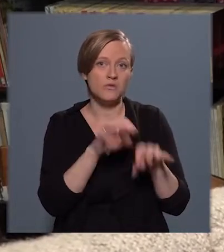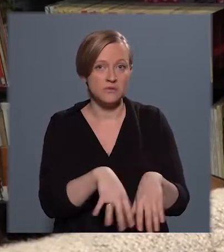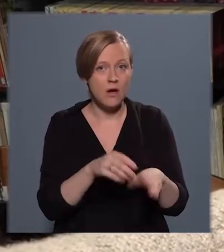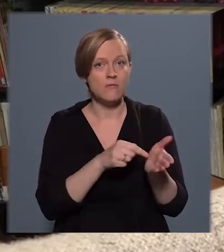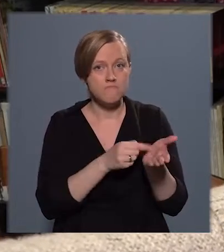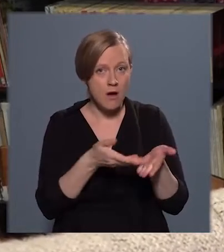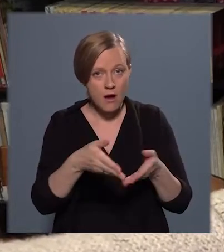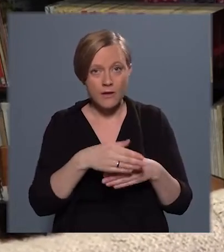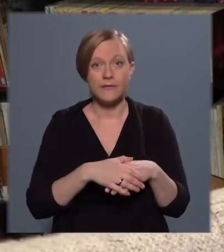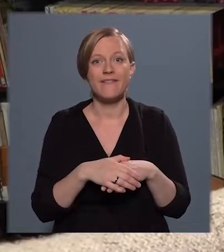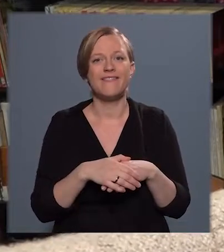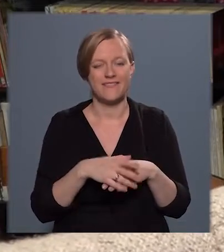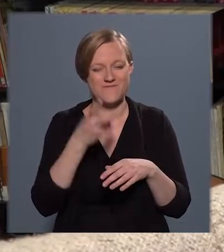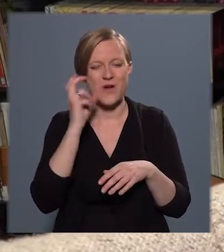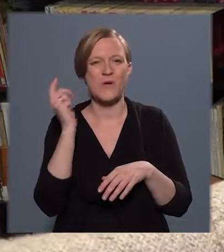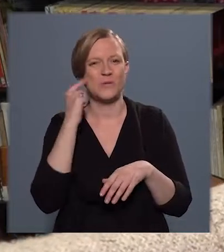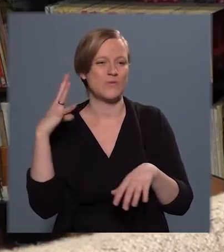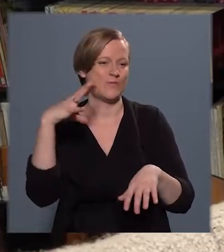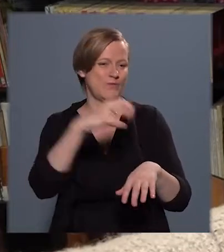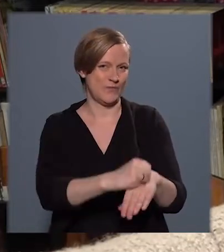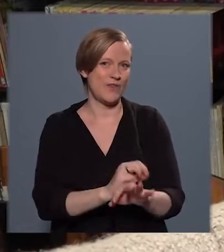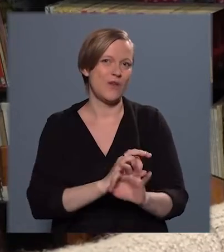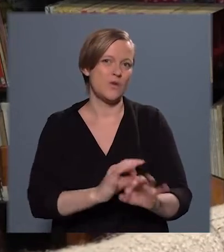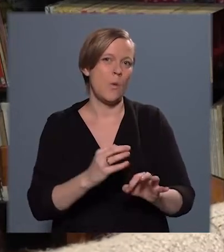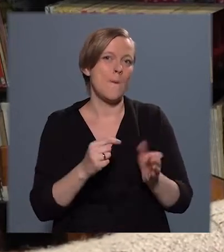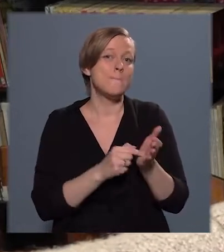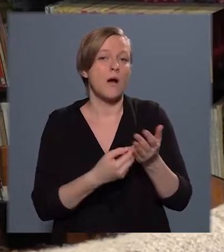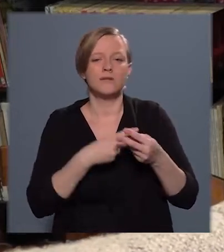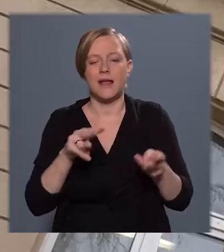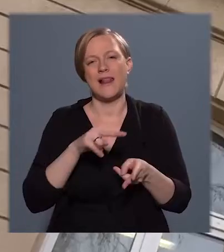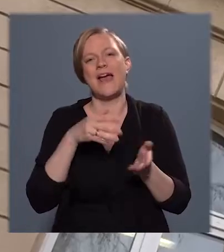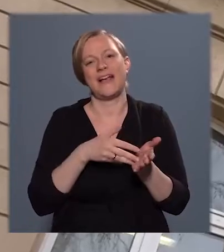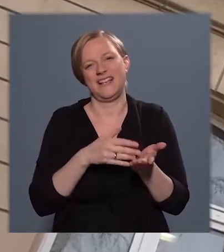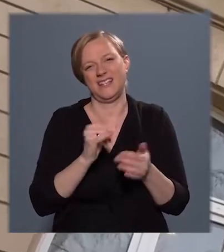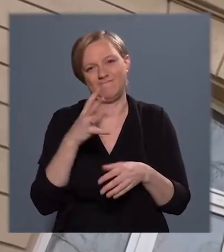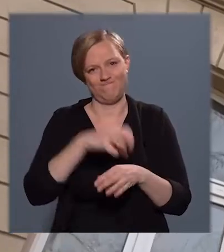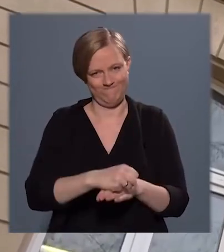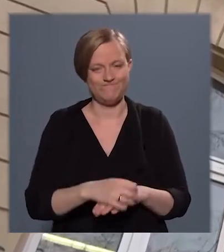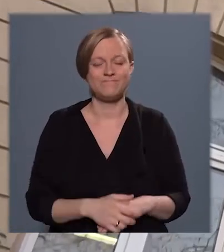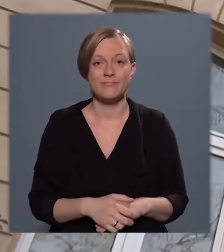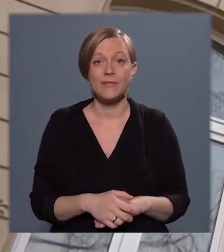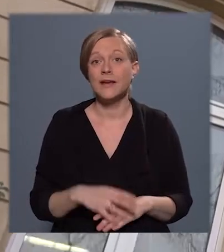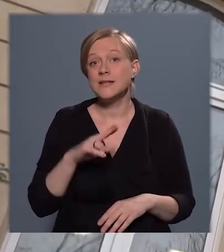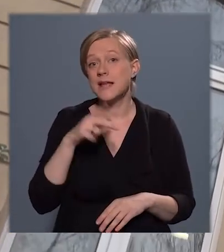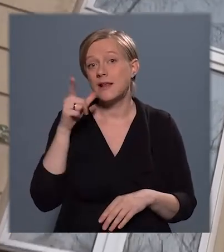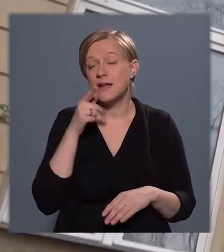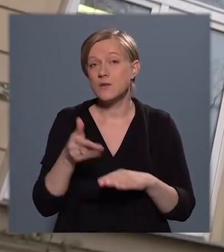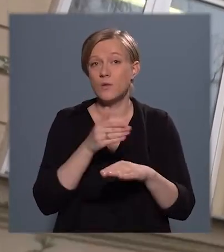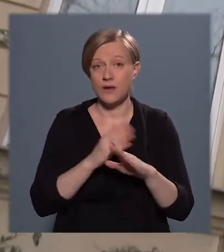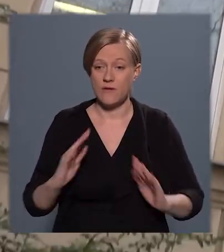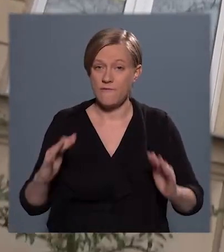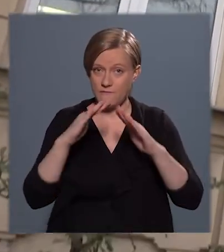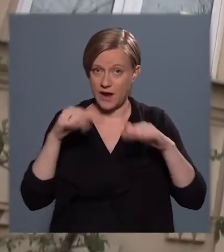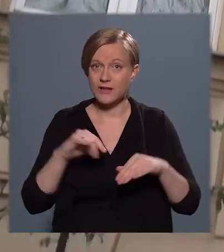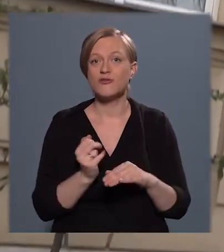magvakat, és így a baglyok el tudják fogyasztani a jó magval töltött kis egereket is. A Szent László általános iskola előtti fákra is